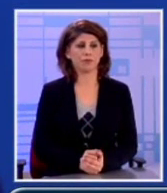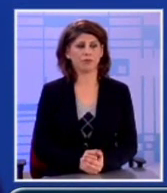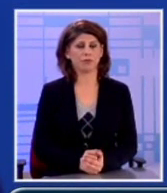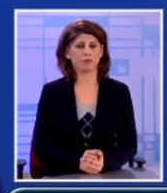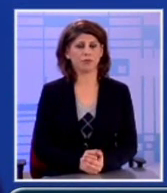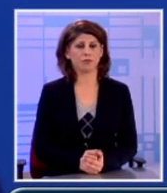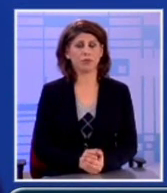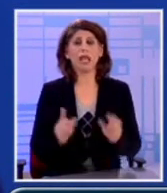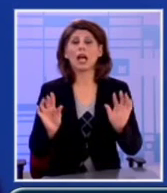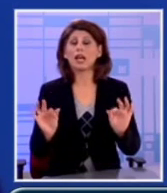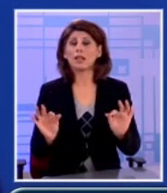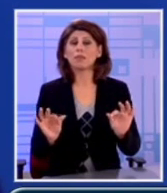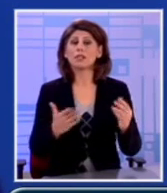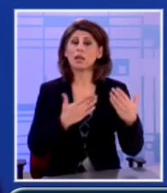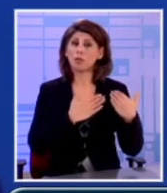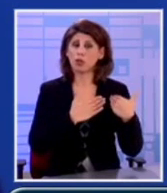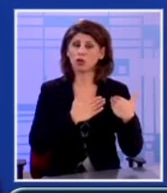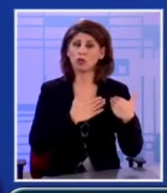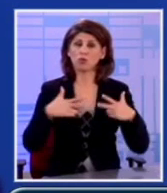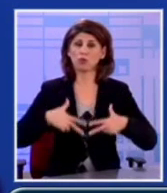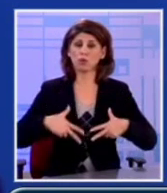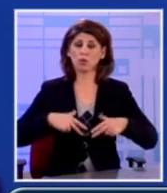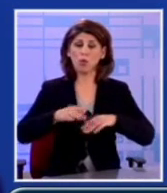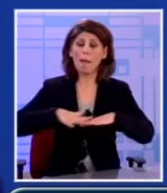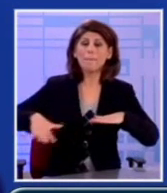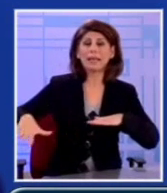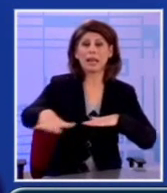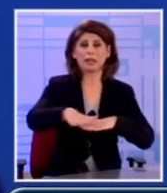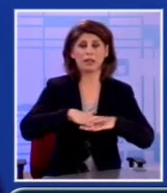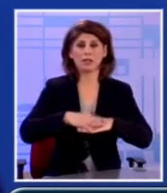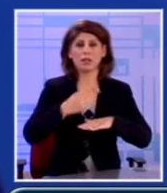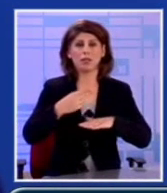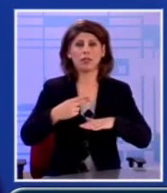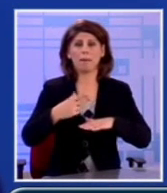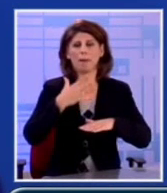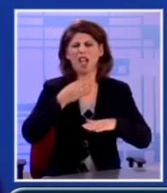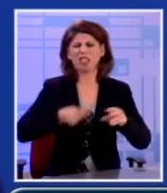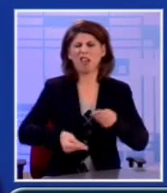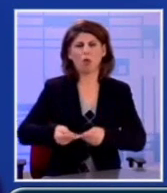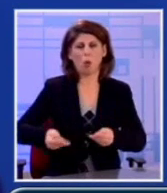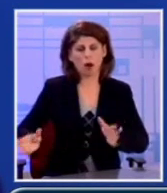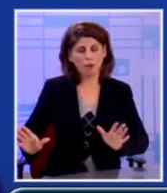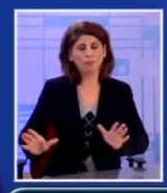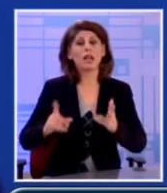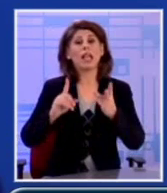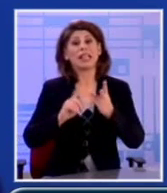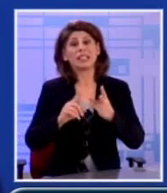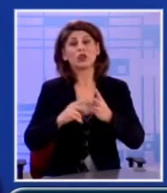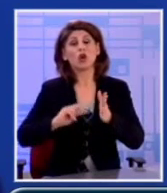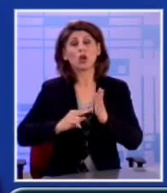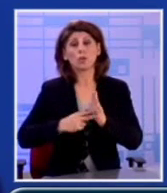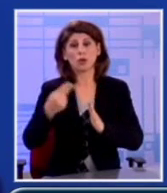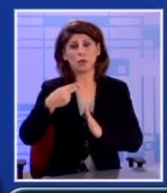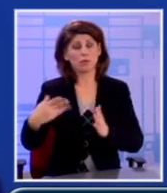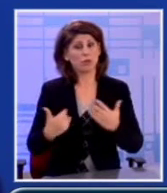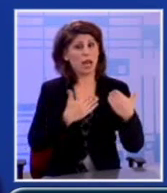για τις ρυθμίσεις αρμοδιότητας του Υπουργού Επικρατείας για τη διαφθορά, και οι οικονομικών υποθέσεων, που είναι